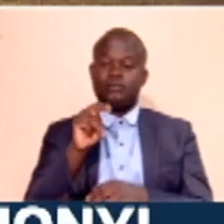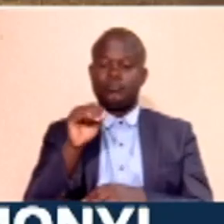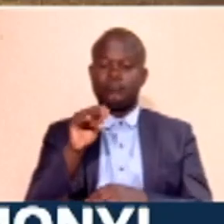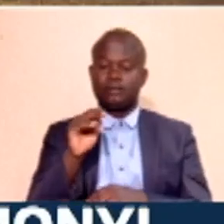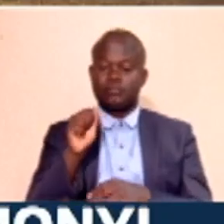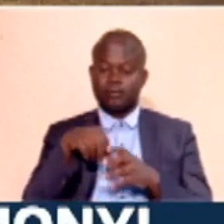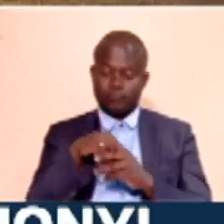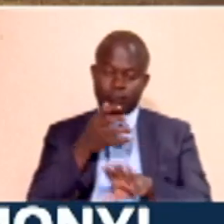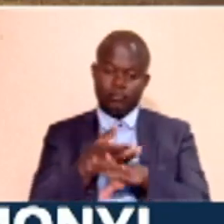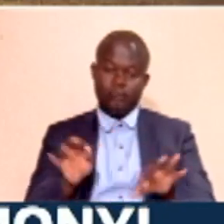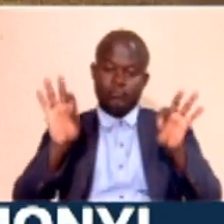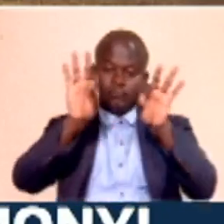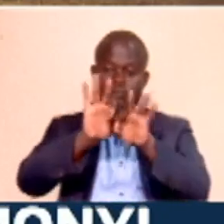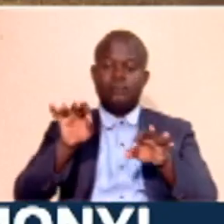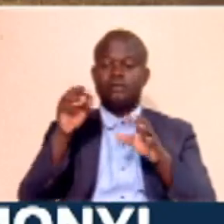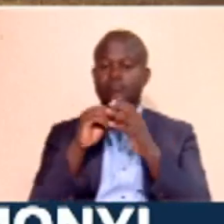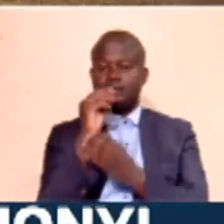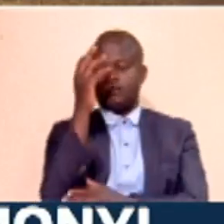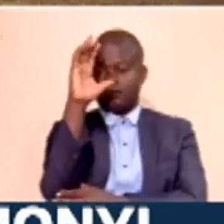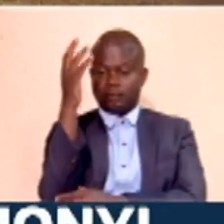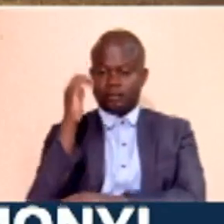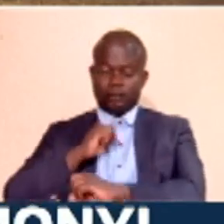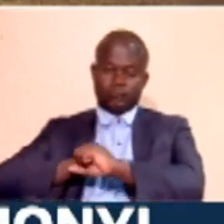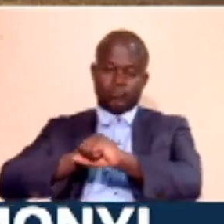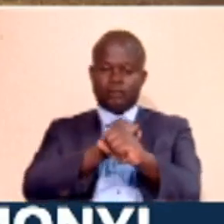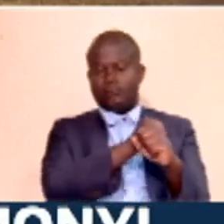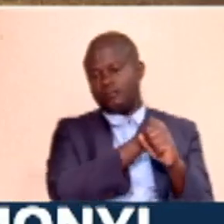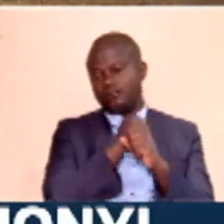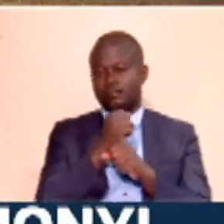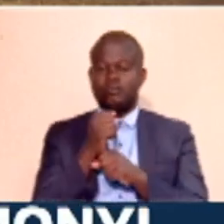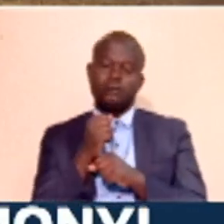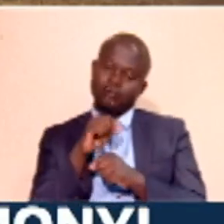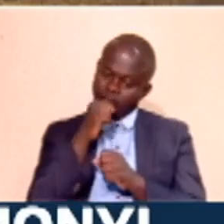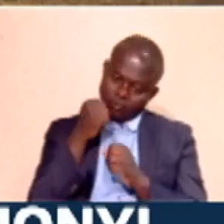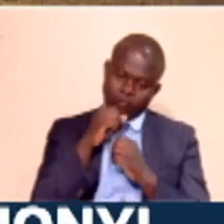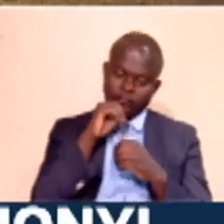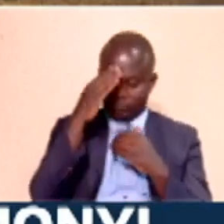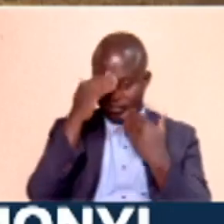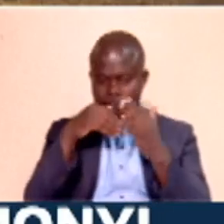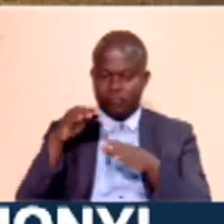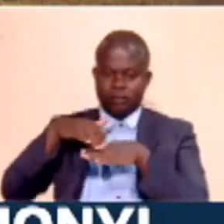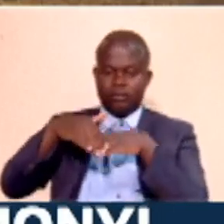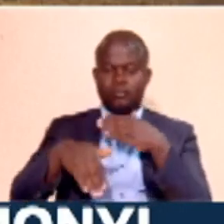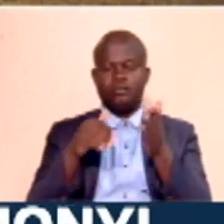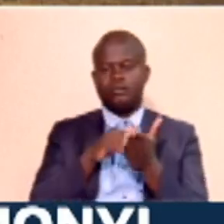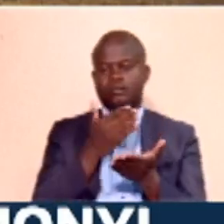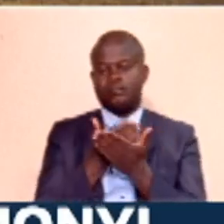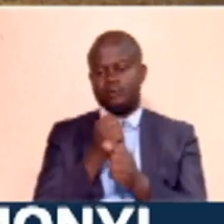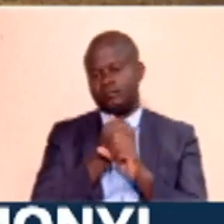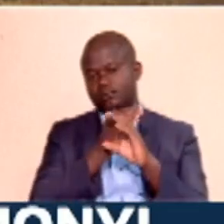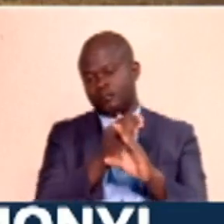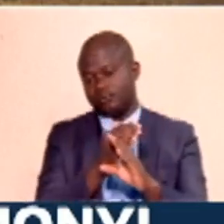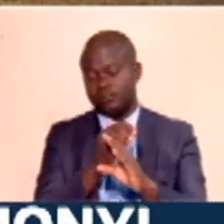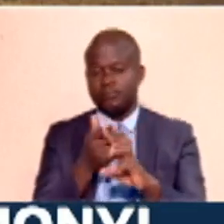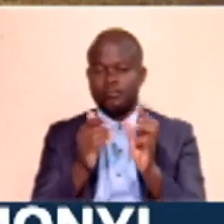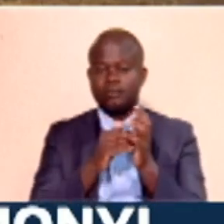y'agaciro nazo zateye ibiti biproteja imbingo n'imigano kugira ngo amazi yo gukomeza gushokayo nabo kandi tubasaba ko bakora imirwanyasuri ariko